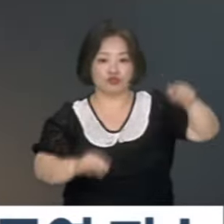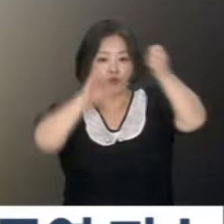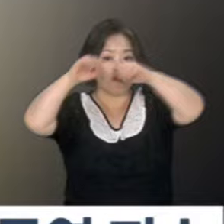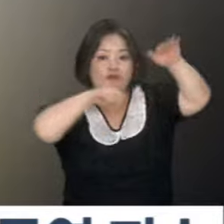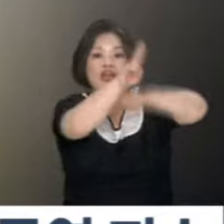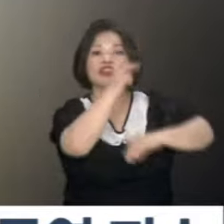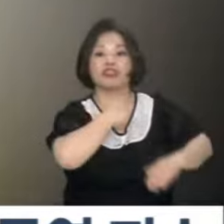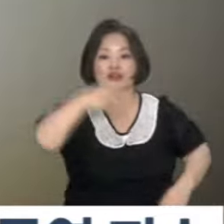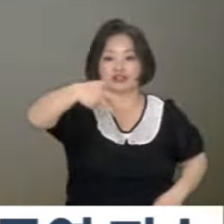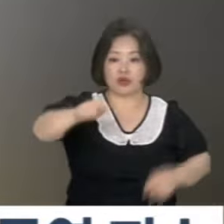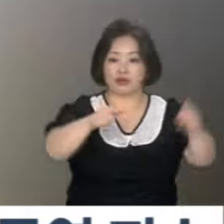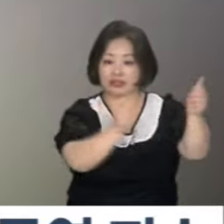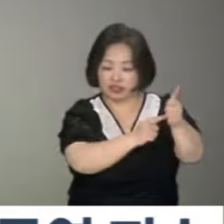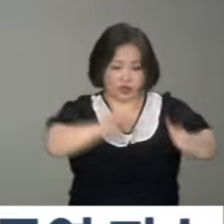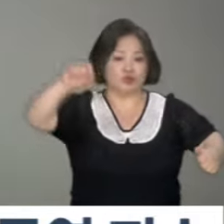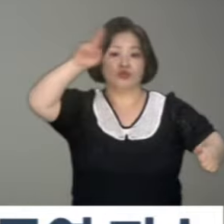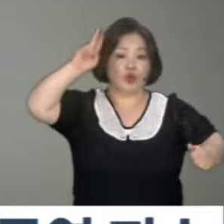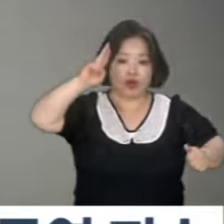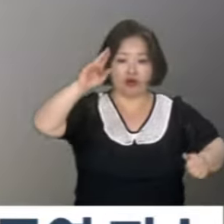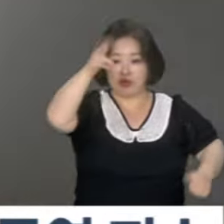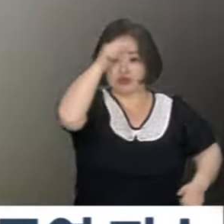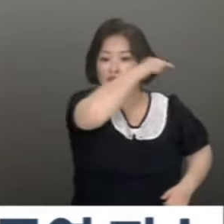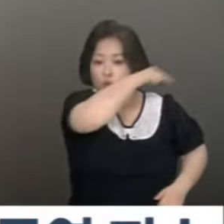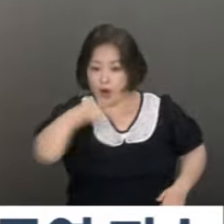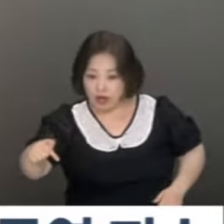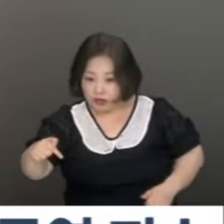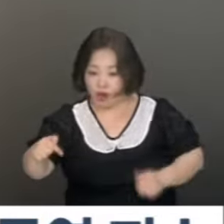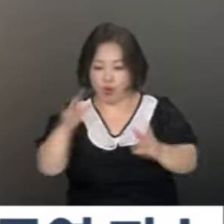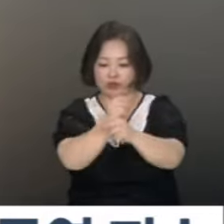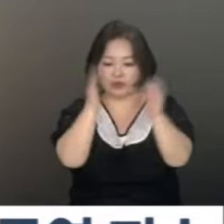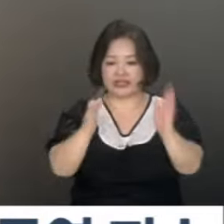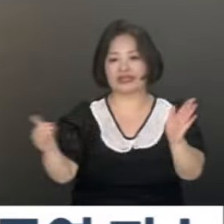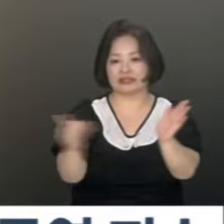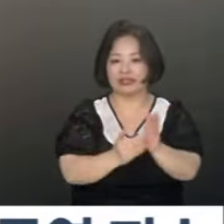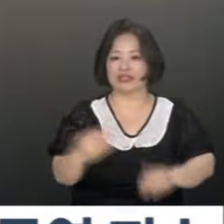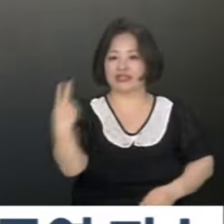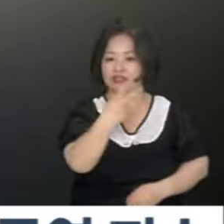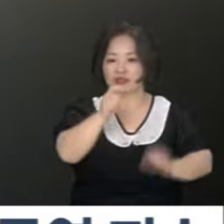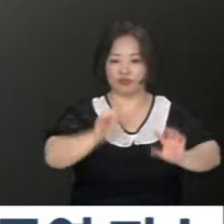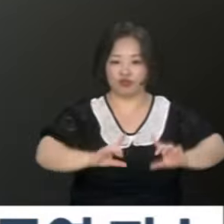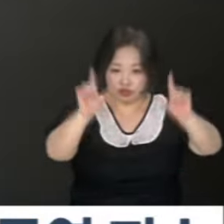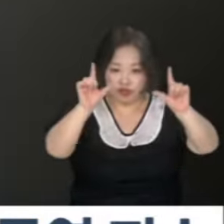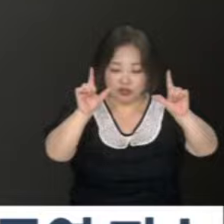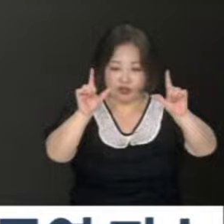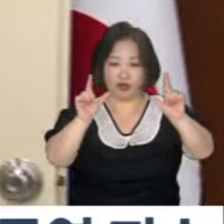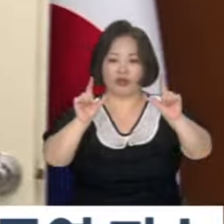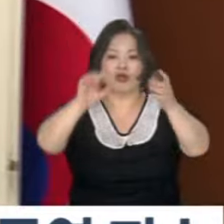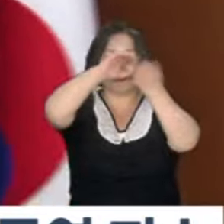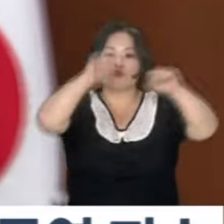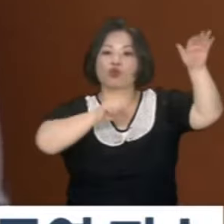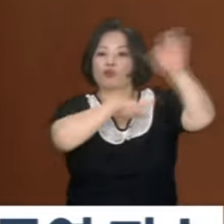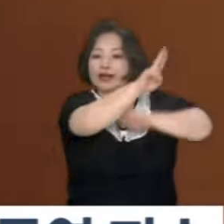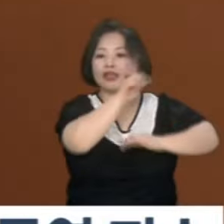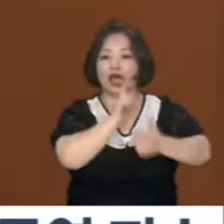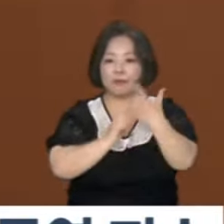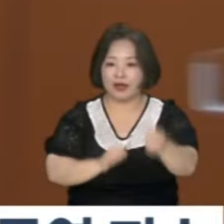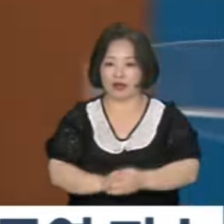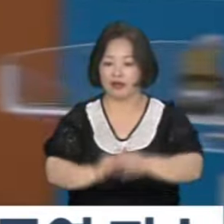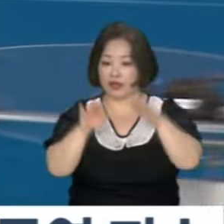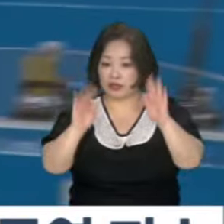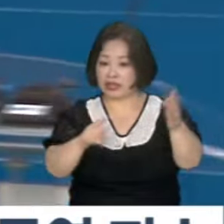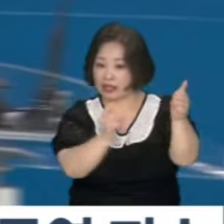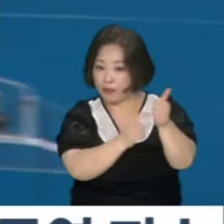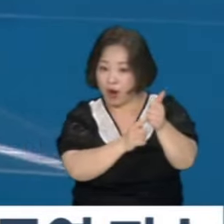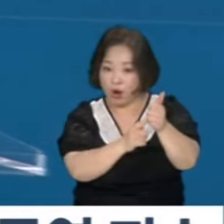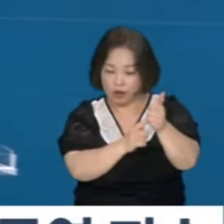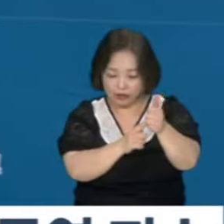밀항했던 서 씨는 지난해 돌연 자수하며 공소시효가 끝난 2016년 밀항했다고 주장했습니다. 조사 결과 A 씨의